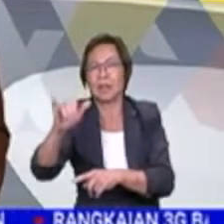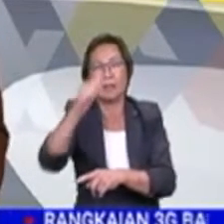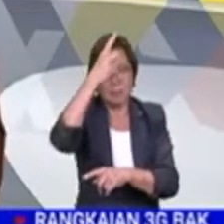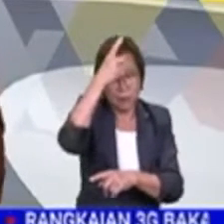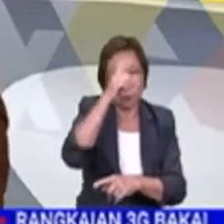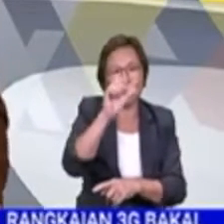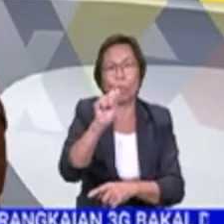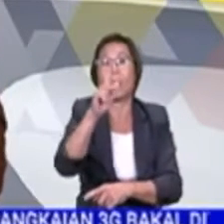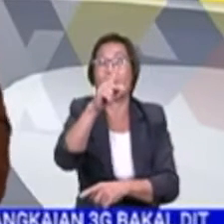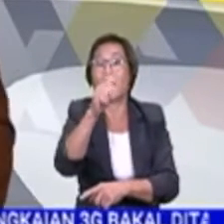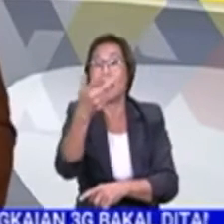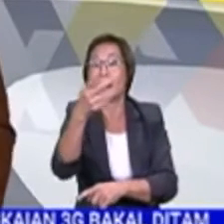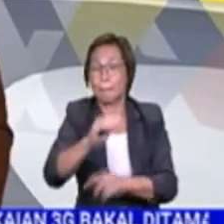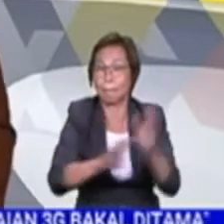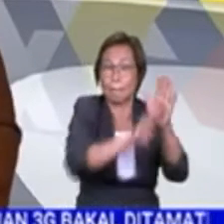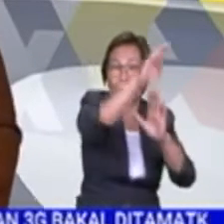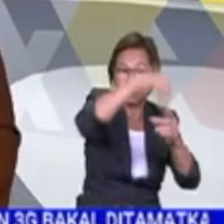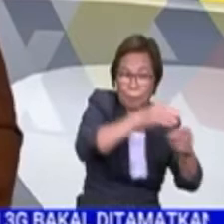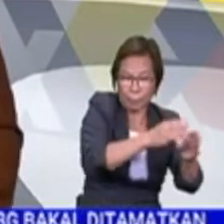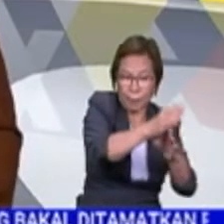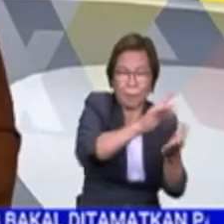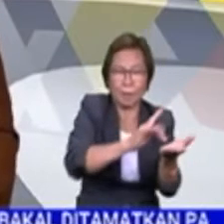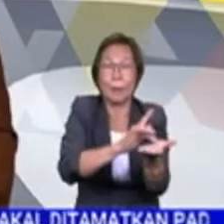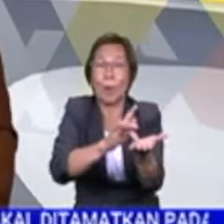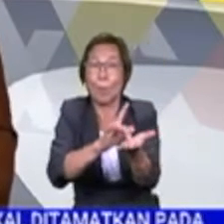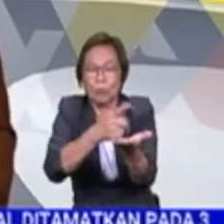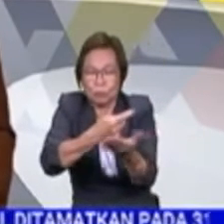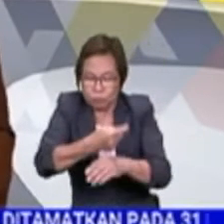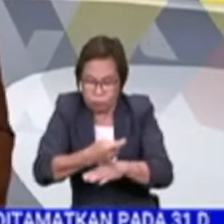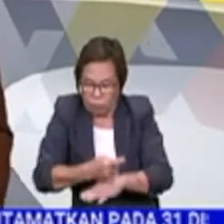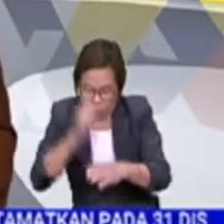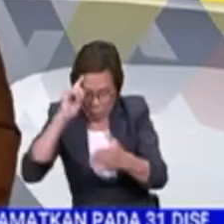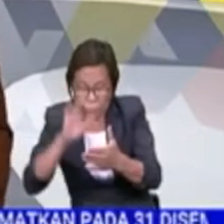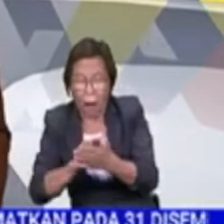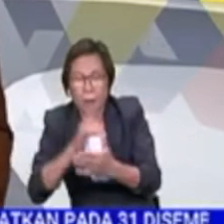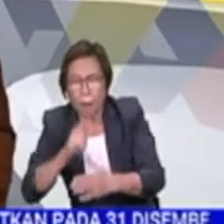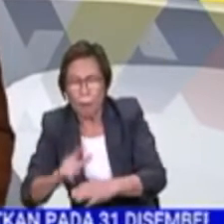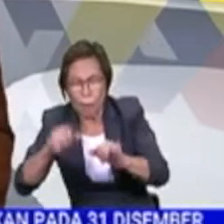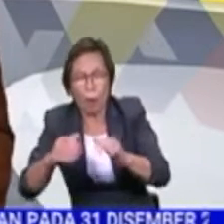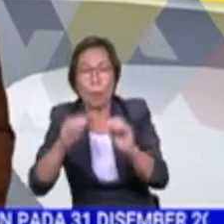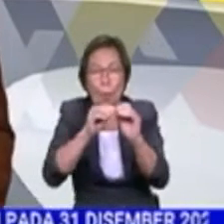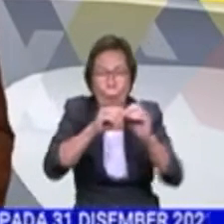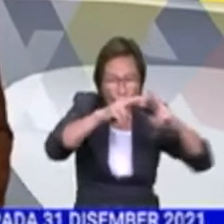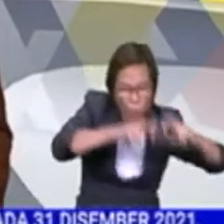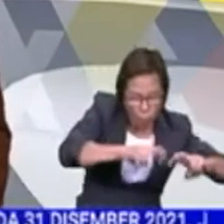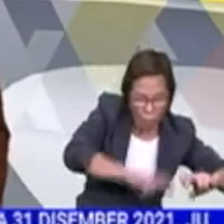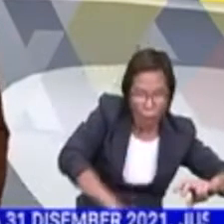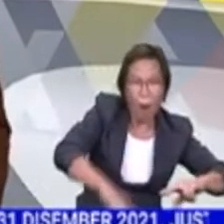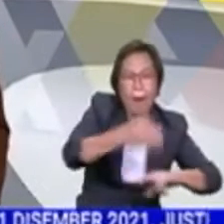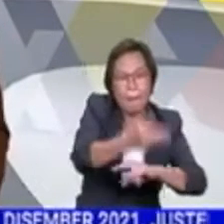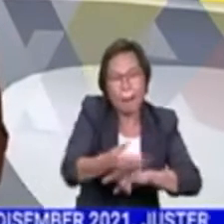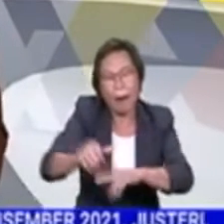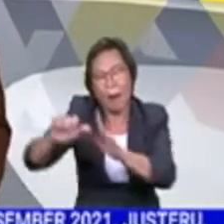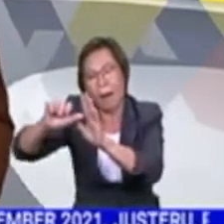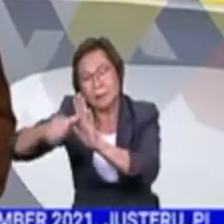Rahman Hamzah, pembangunan dalam bidang perubatan tradisional diyakini mampu meningkatkan penyelidikan ke atas sumber asli